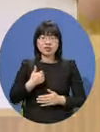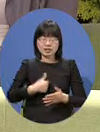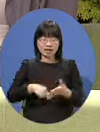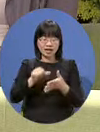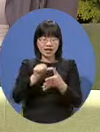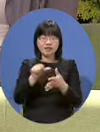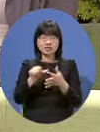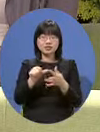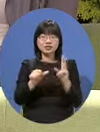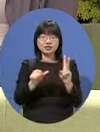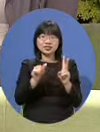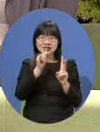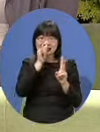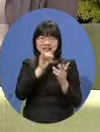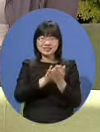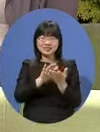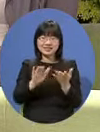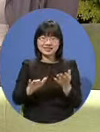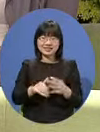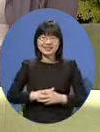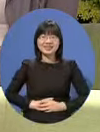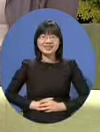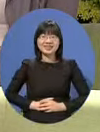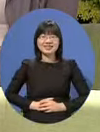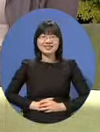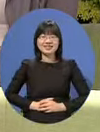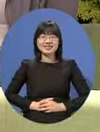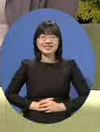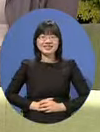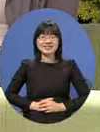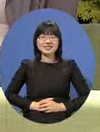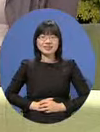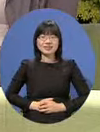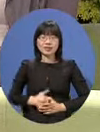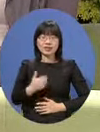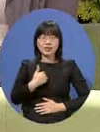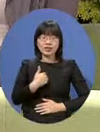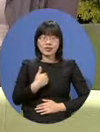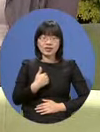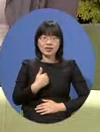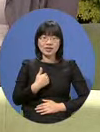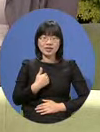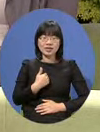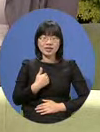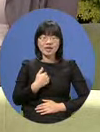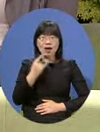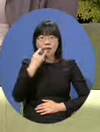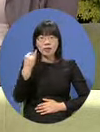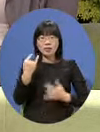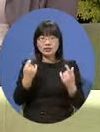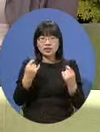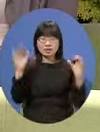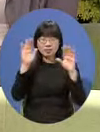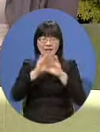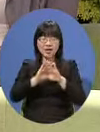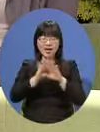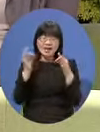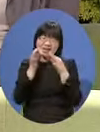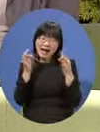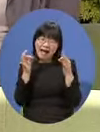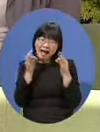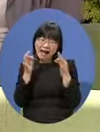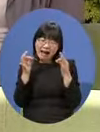있어요. 드시겠어요? 예. 네. 아들. 네. 그래서 저도 그 밤에 어머니처럼 항상 소리를 꽥꽥 지르곤